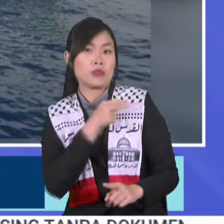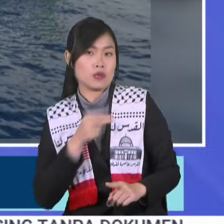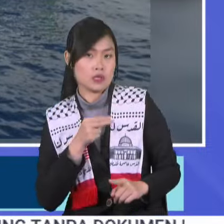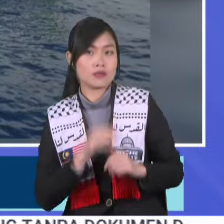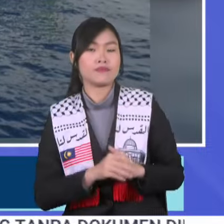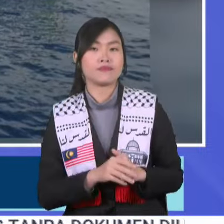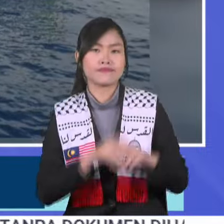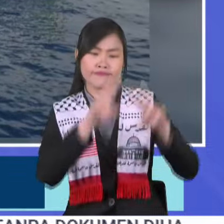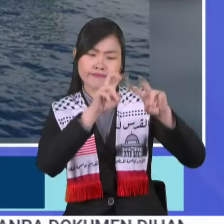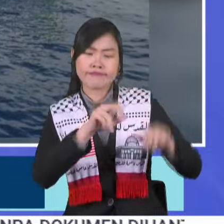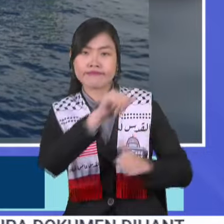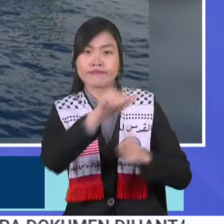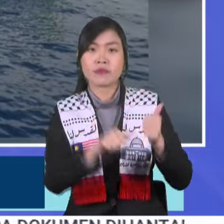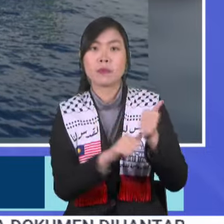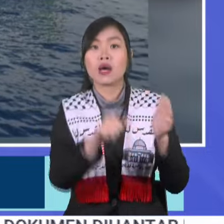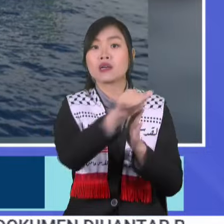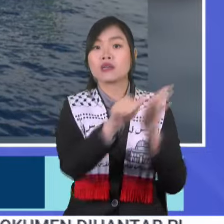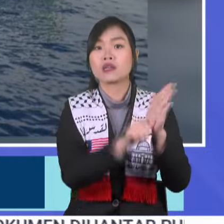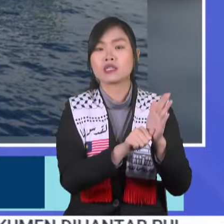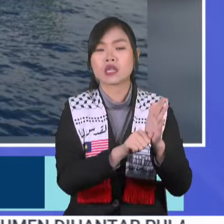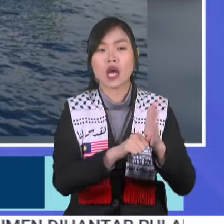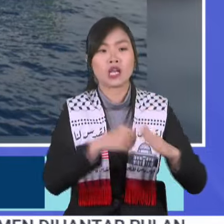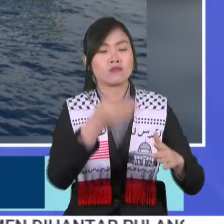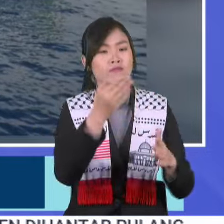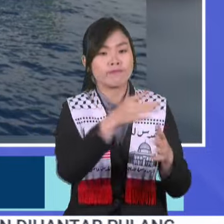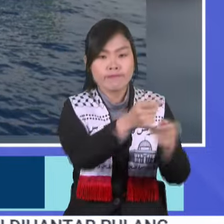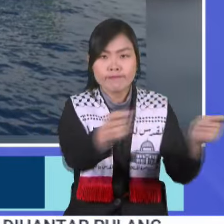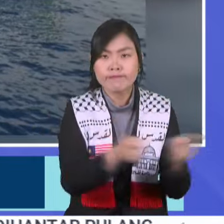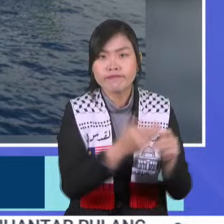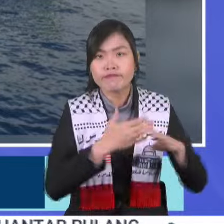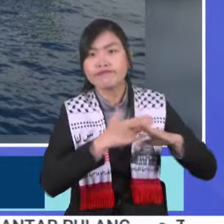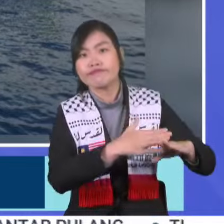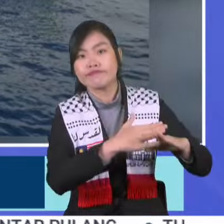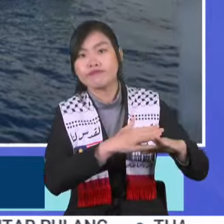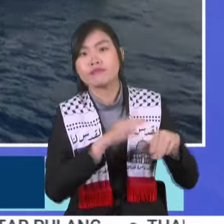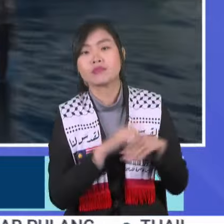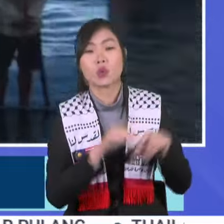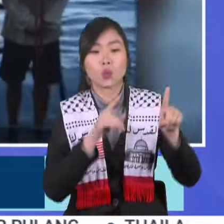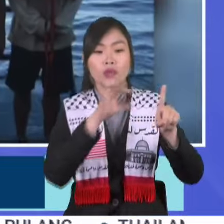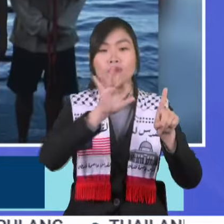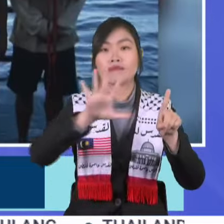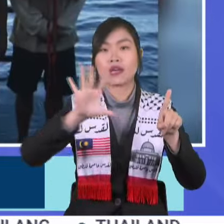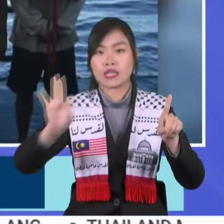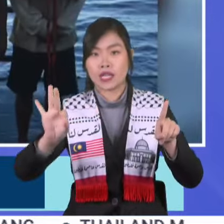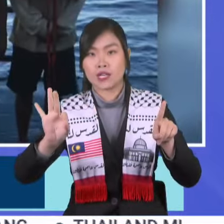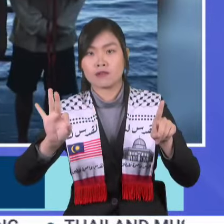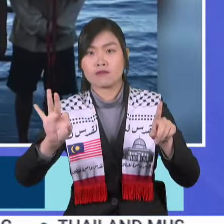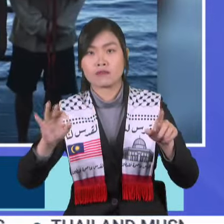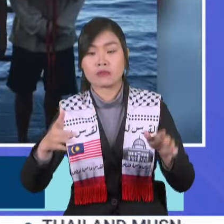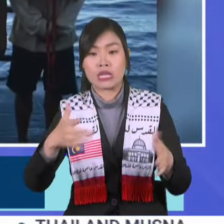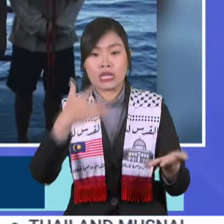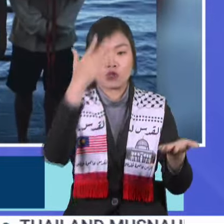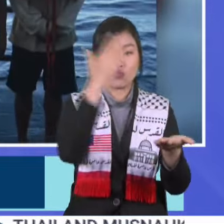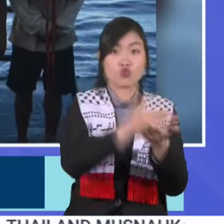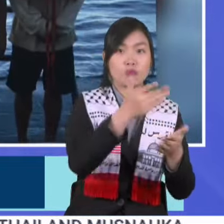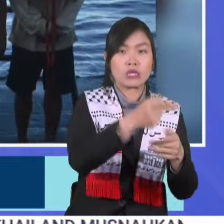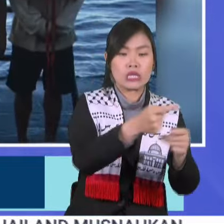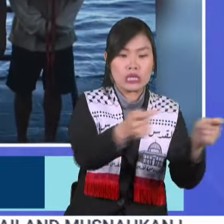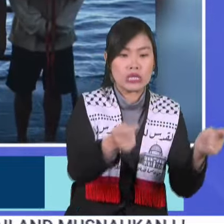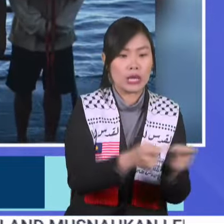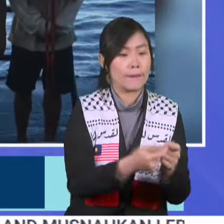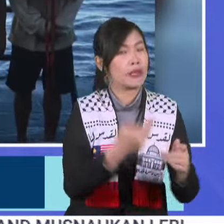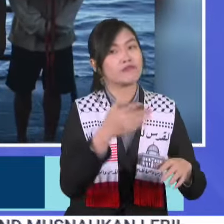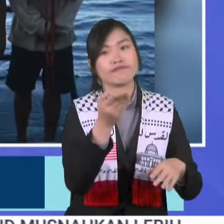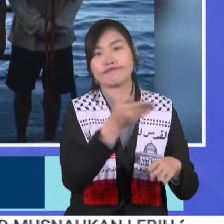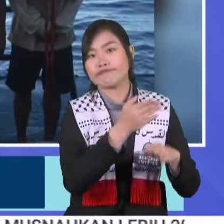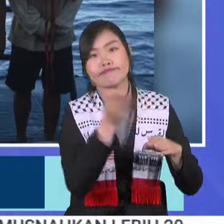Indonesia. Kes disiasat di bawah Akta Kawasan Larangan dan Tempat Larangan 1959, iaitu bersauh di kawasan